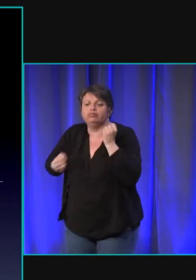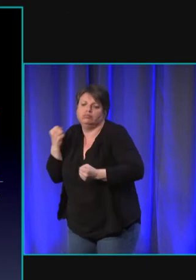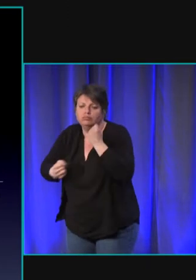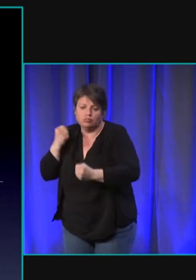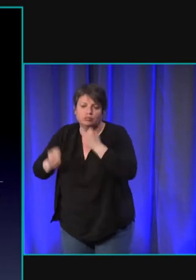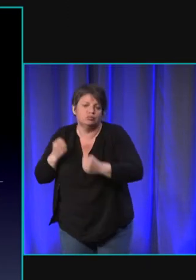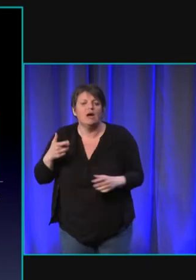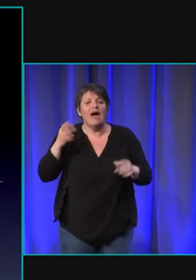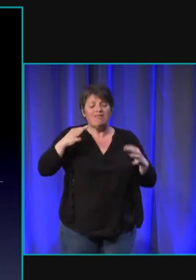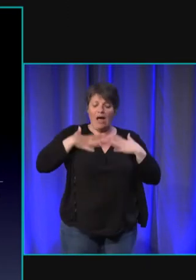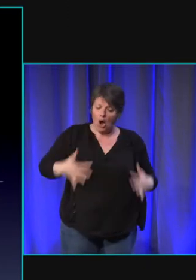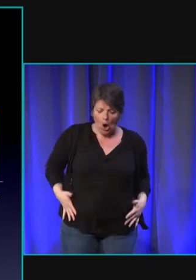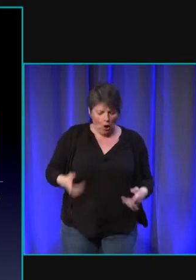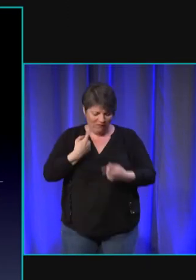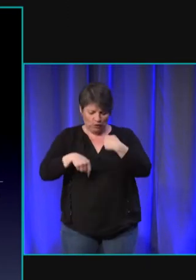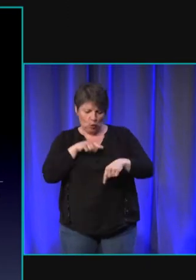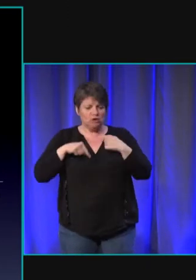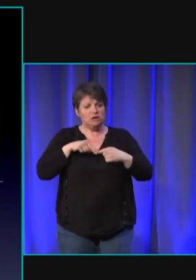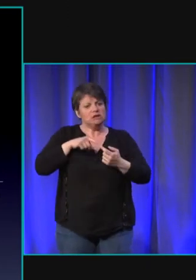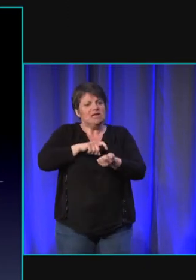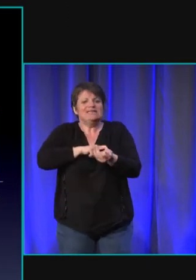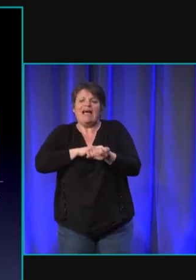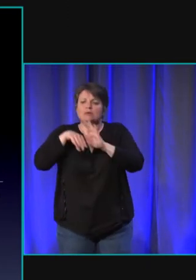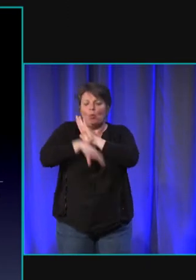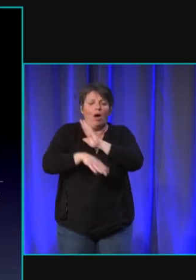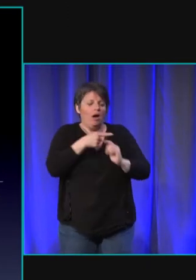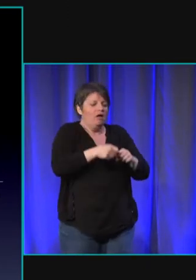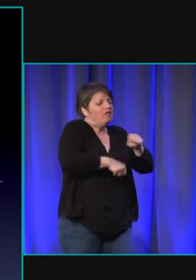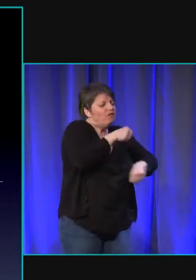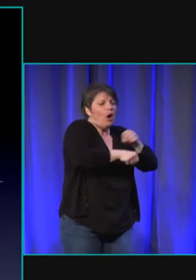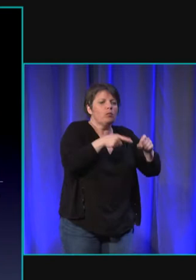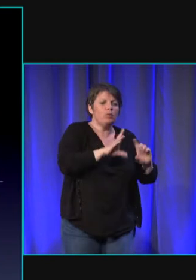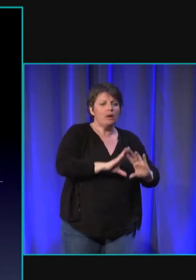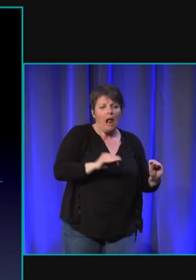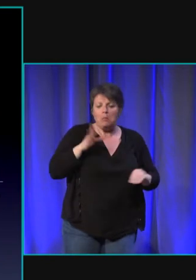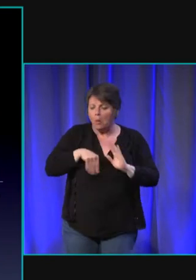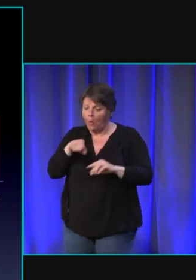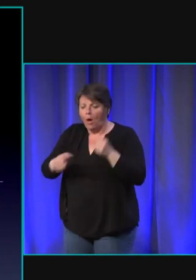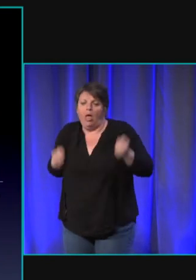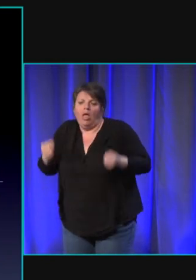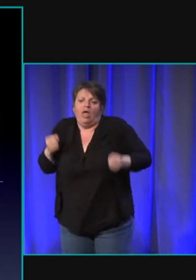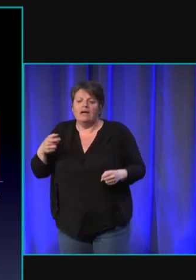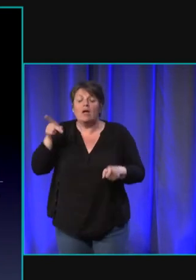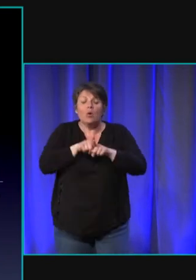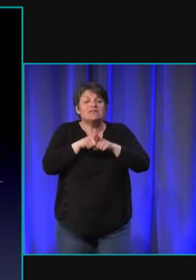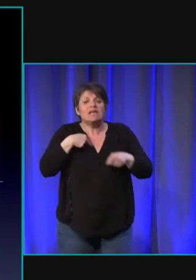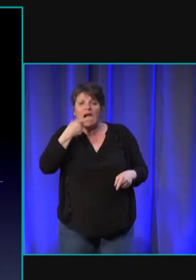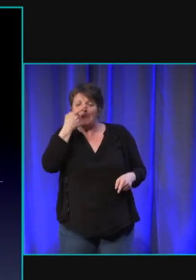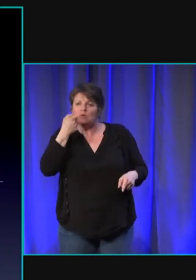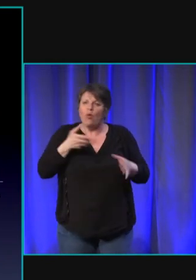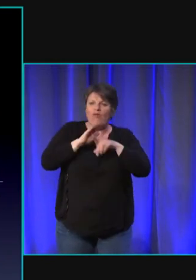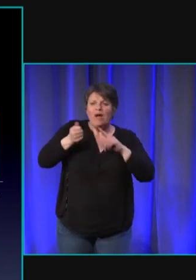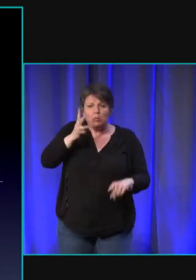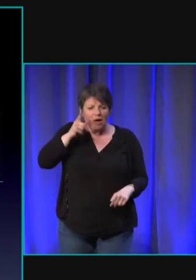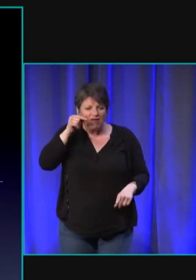stress physiologique est beaucoup plus faible lors du pédalage qu'en course à pied. Et puis surtout, la perception qu'on a de l'effort, elle est plus faible lors du